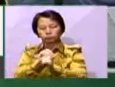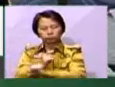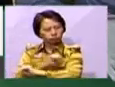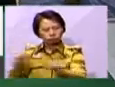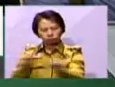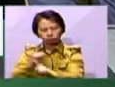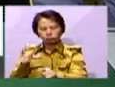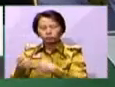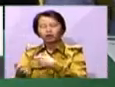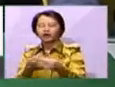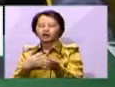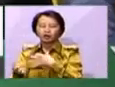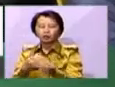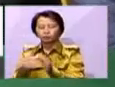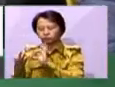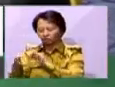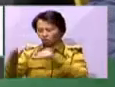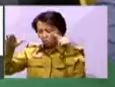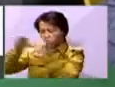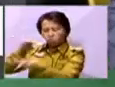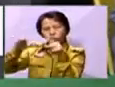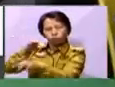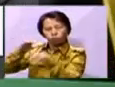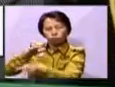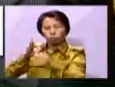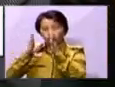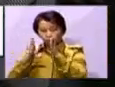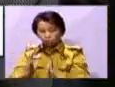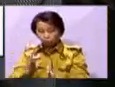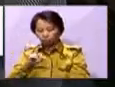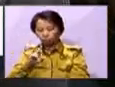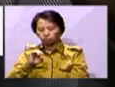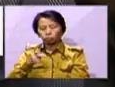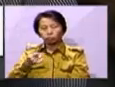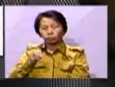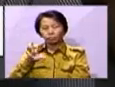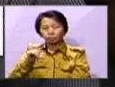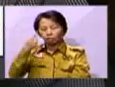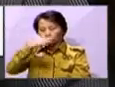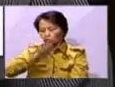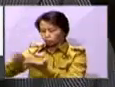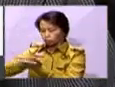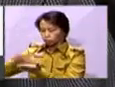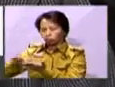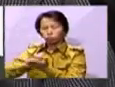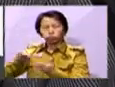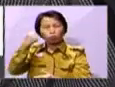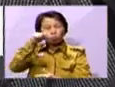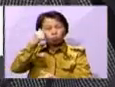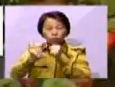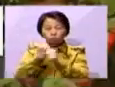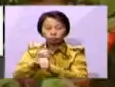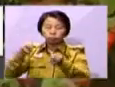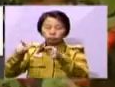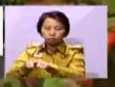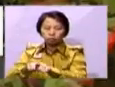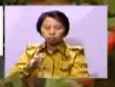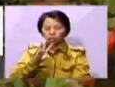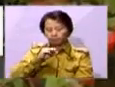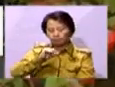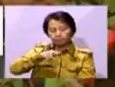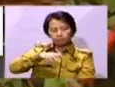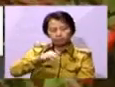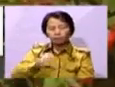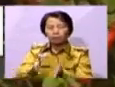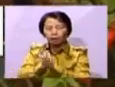sepatutnya bertoleransi lagi terhadap pembunuhan etnik Rohingya atas nama pembersihan yang sudah berdekad berlaku. MAPIM juga mendesak